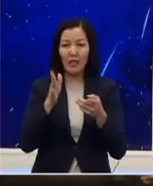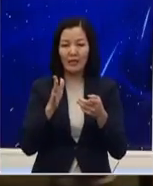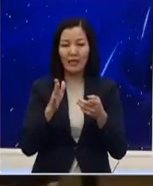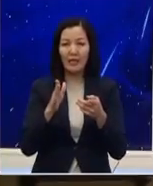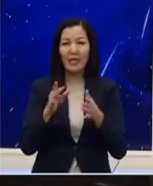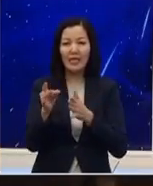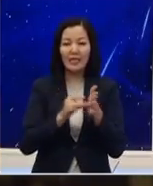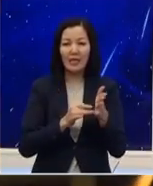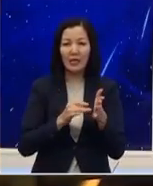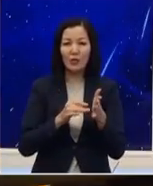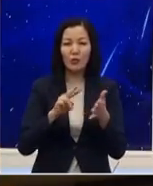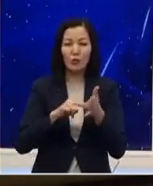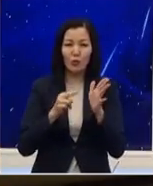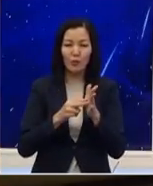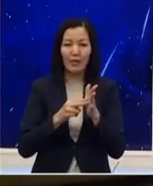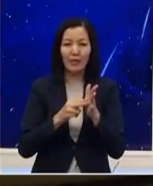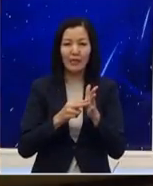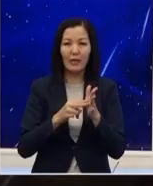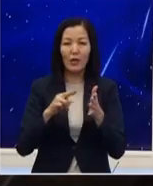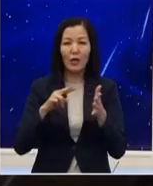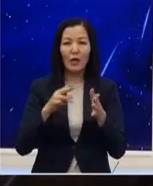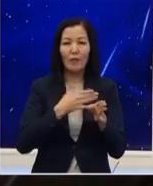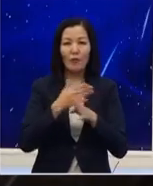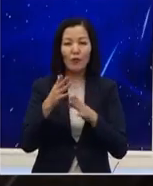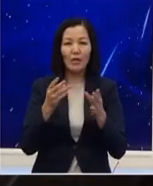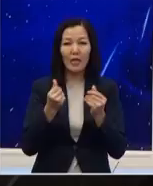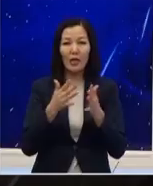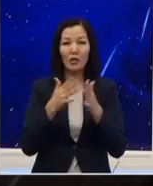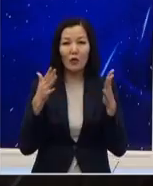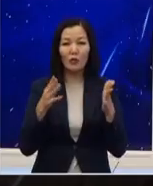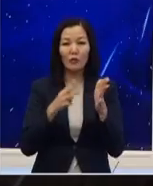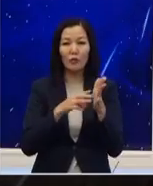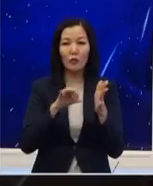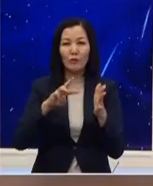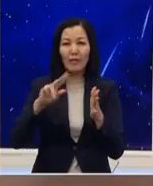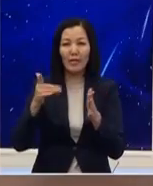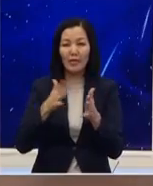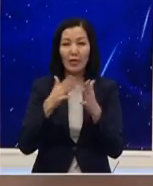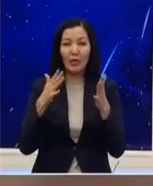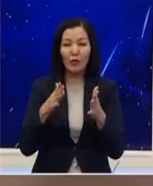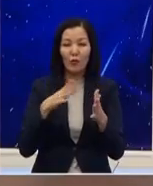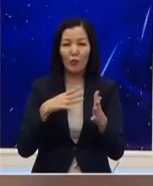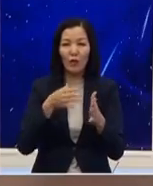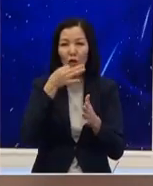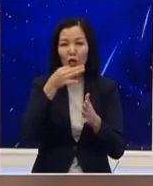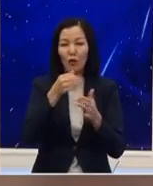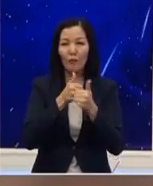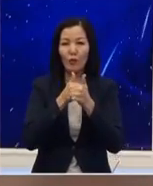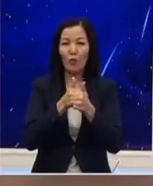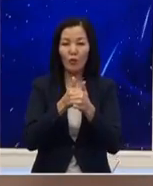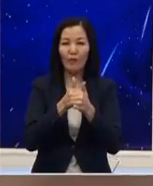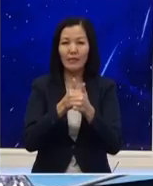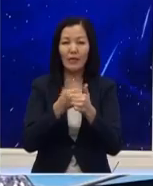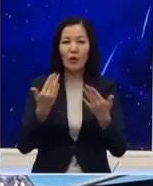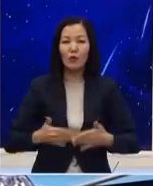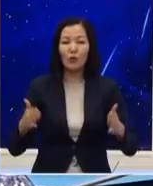жыл сауатты жоспарлау нәтижесінде бюджеттен бөлінер қаржы өсіп 9 миллиард теңгеден асқан. Бірақ жауапты орынбасары мен тұрғын